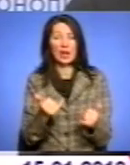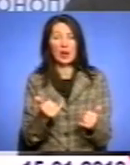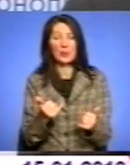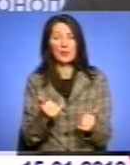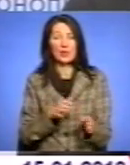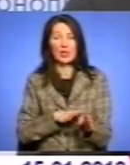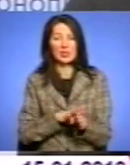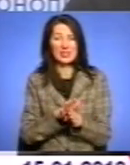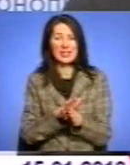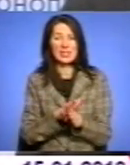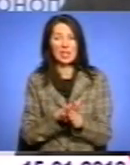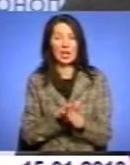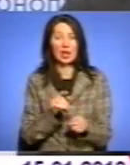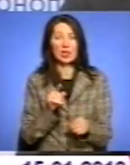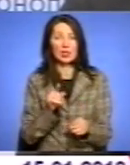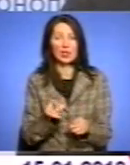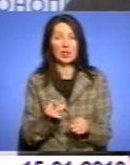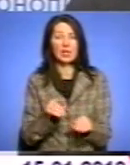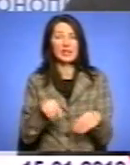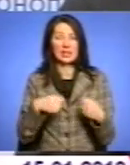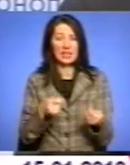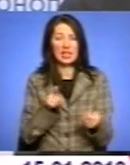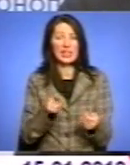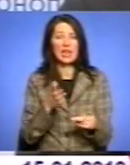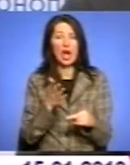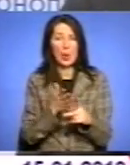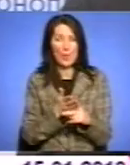от, або, скажімо так, надання тих пільг